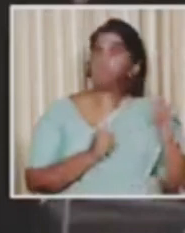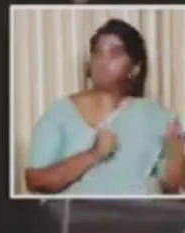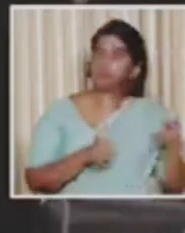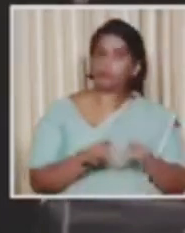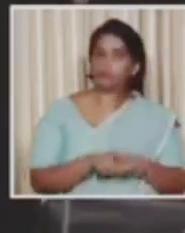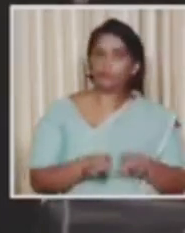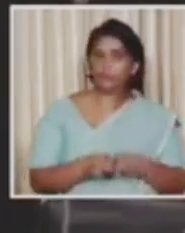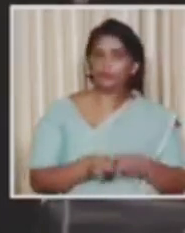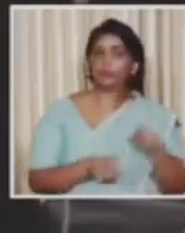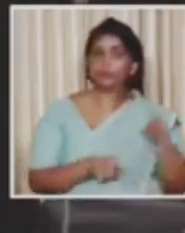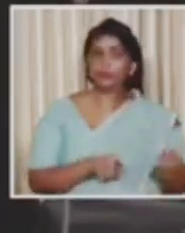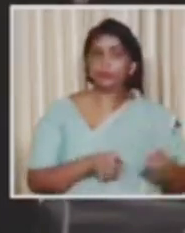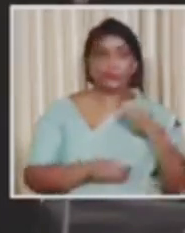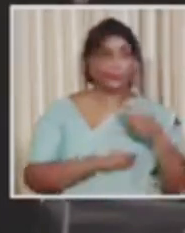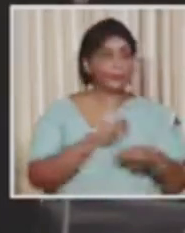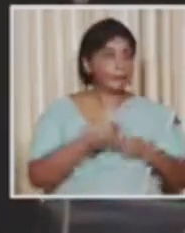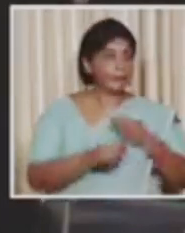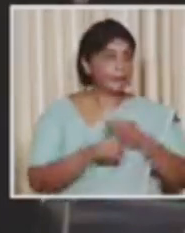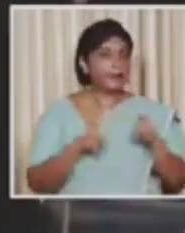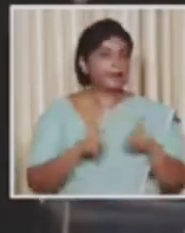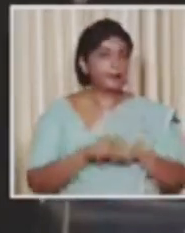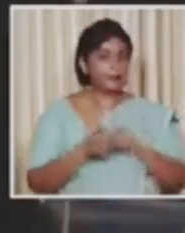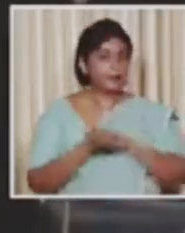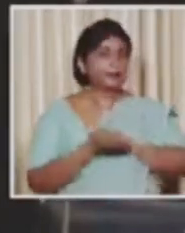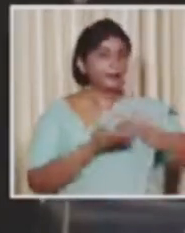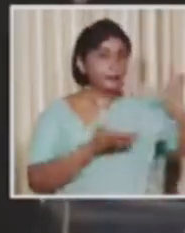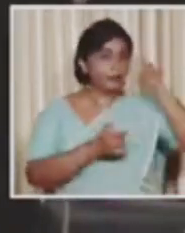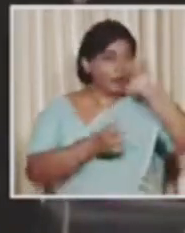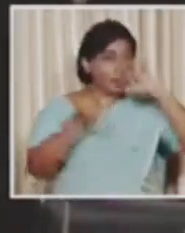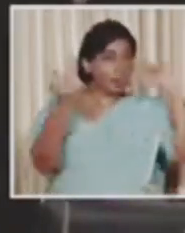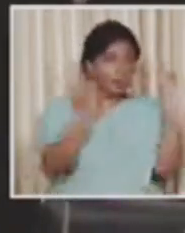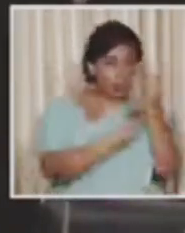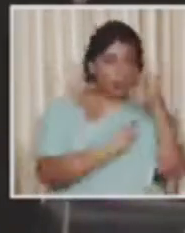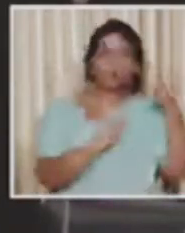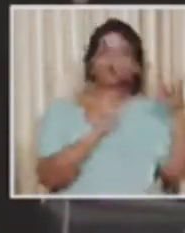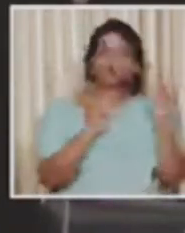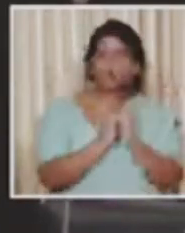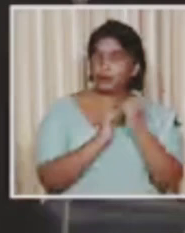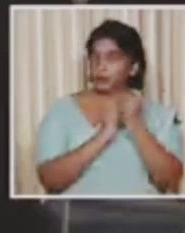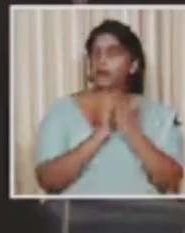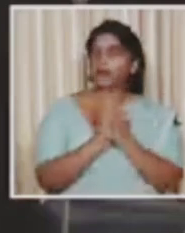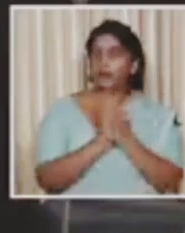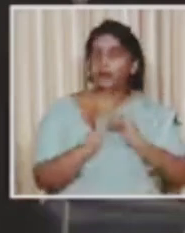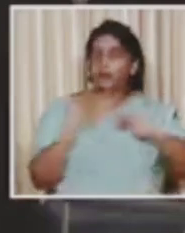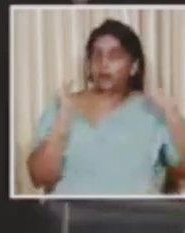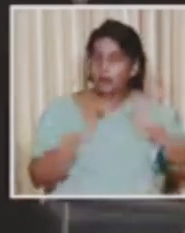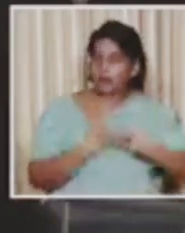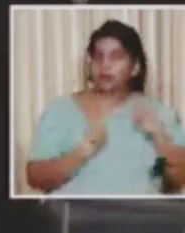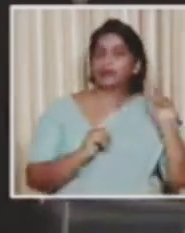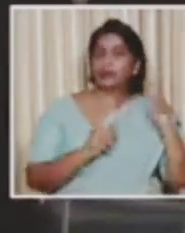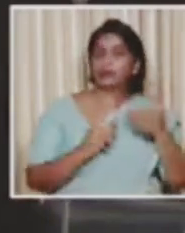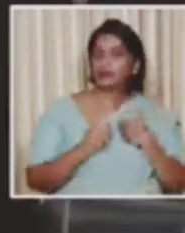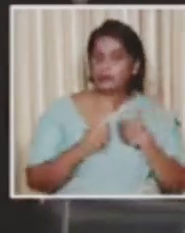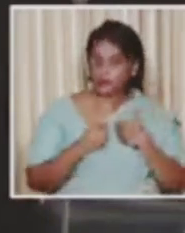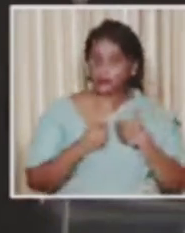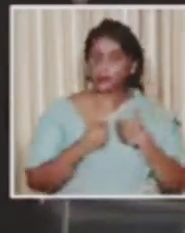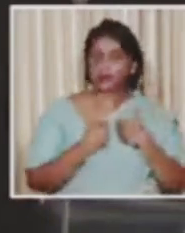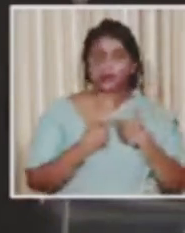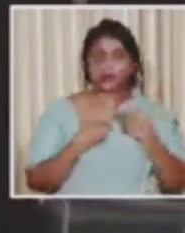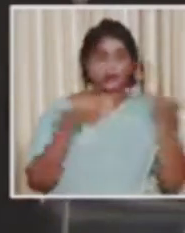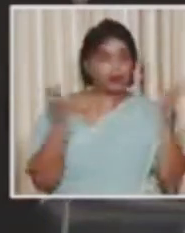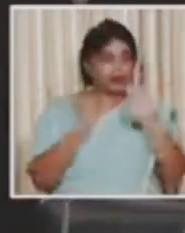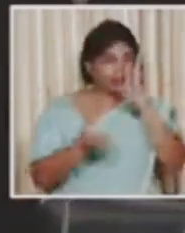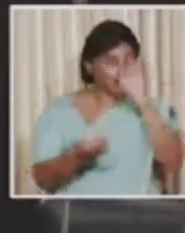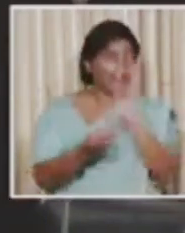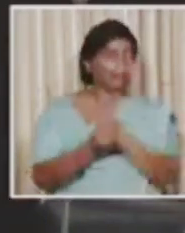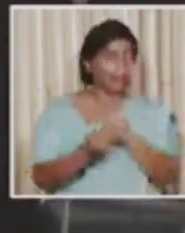වගේම මේක ව්‍යාපාරයක් විදියට එහෙට ගිහිල්ලා පණින මේ වැඩපිළිවෙල අපි සීමා කිරීම සඳහා අපේ සේෆ් හවුස් වලට, එහෙම නැත්නම්